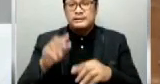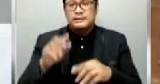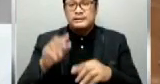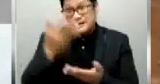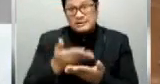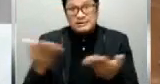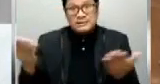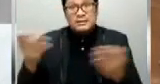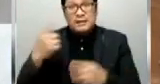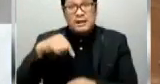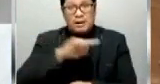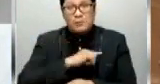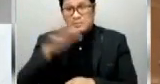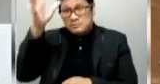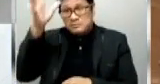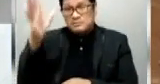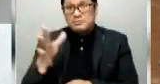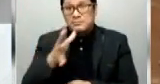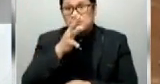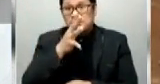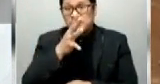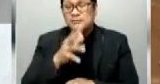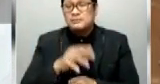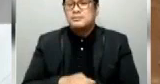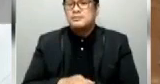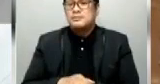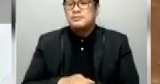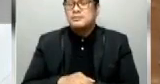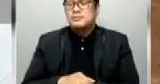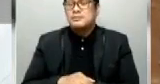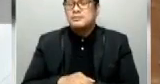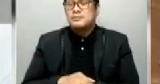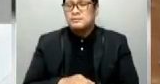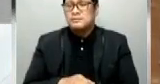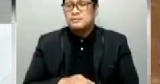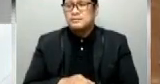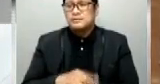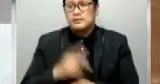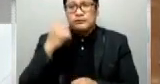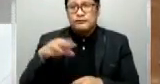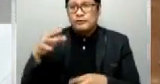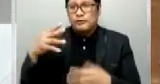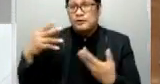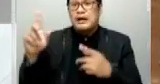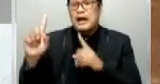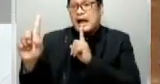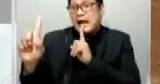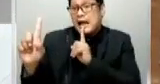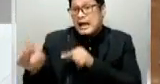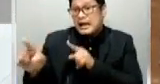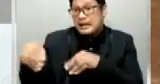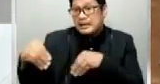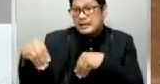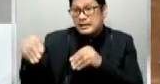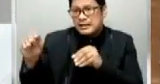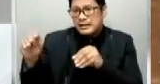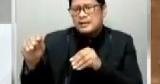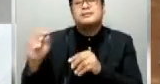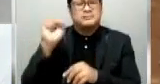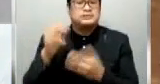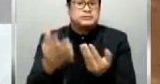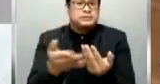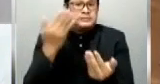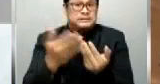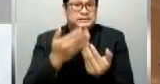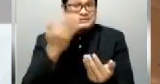magulang na itong sagot for sale, madali man sa kanila dahil iba yung sumasagot,